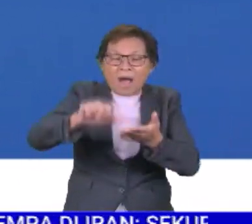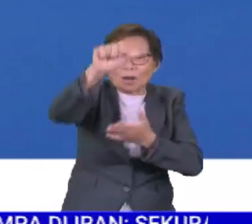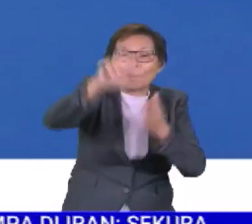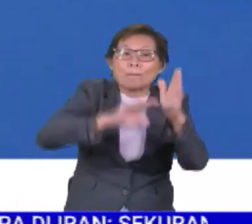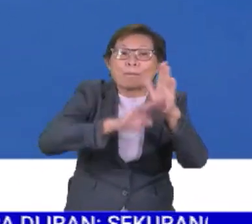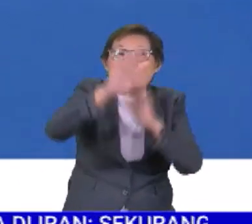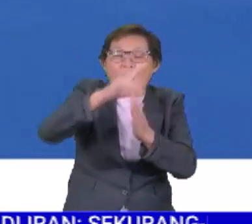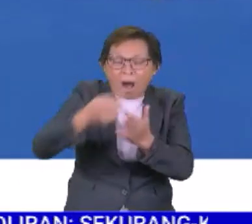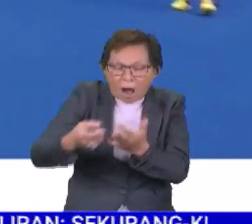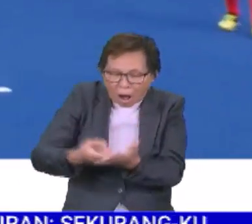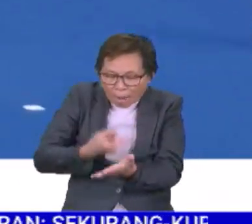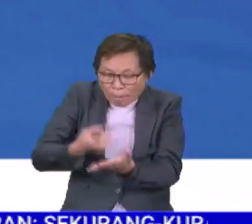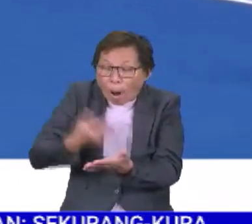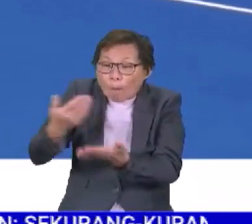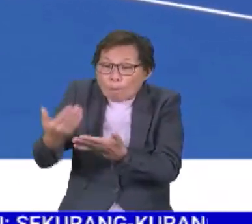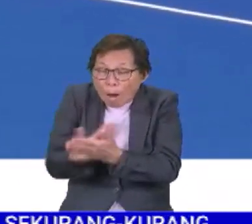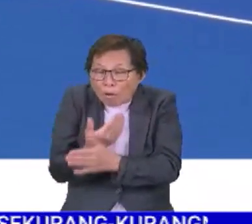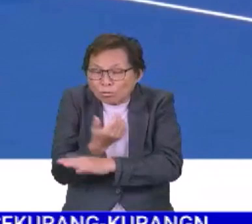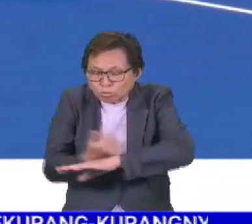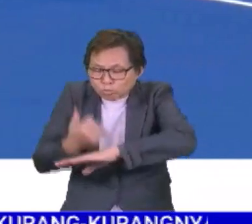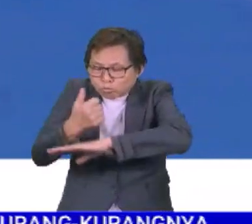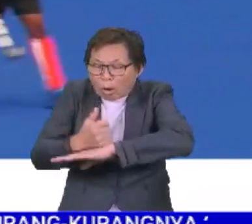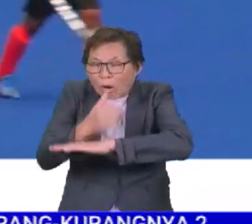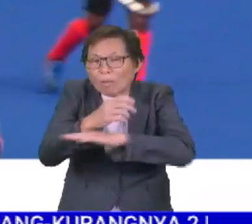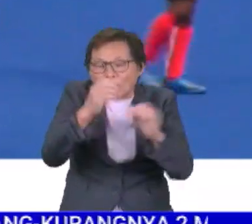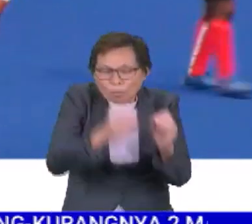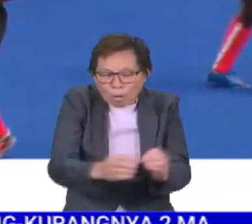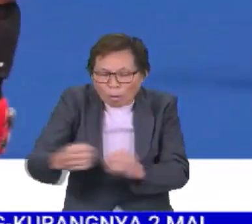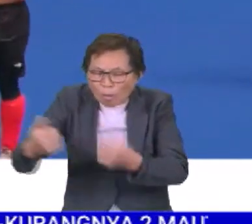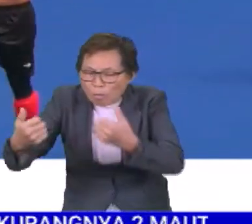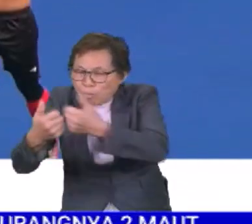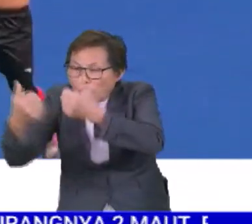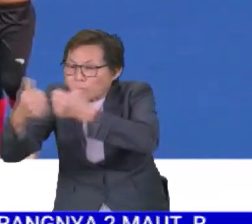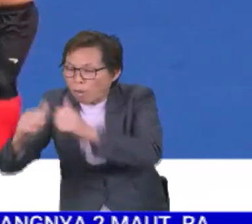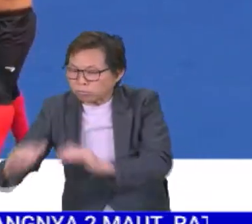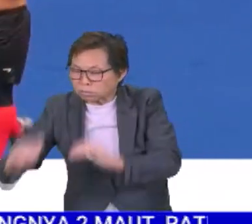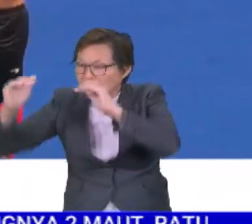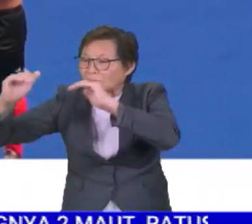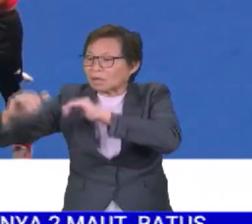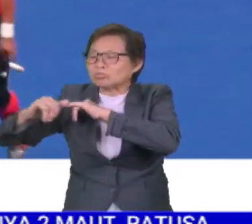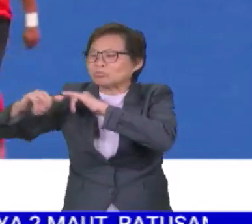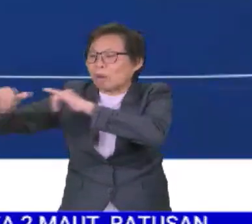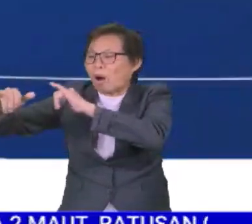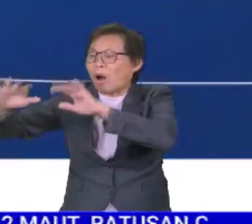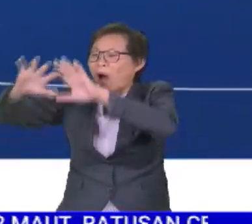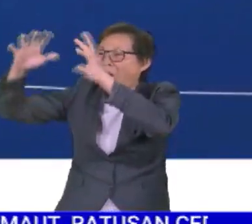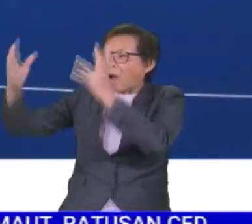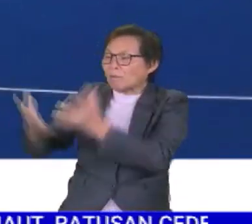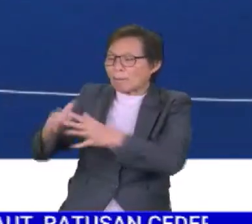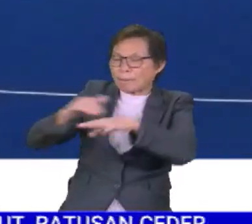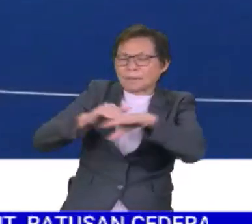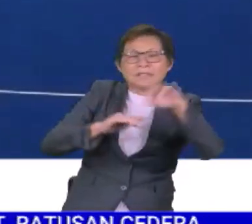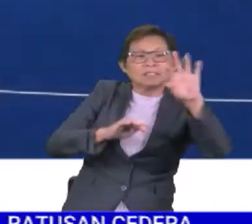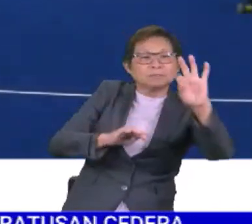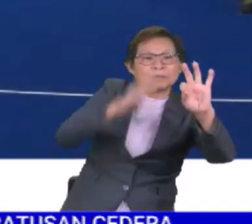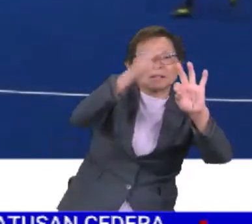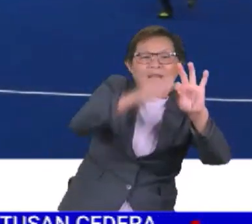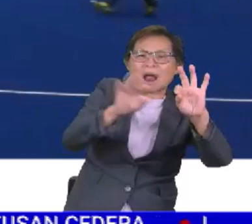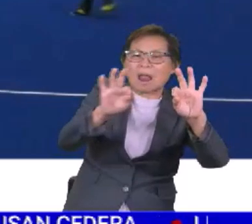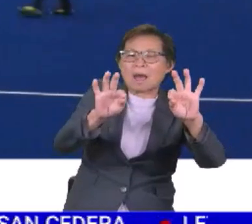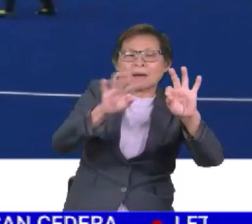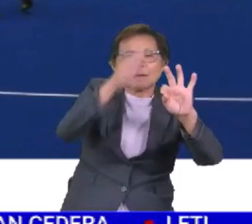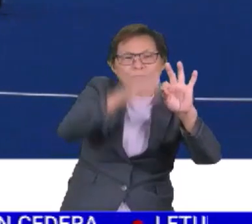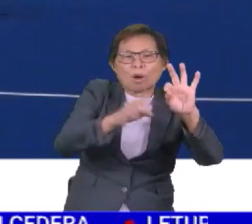yang baru ditubuhkan. Selain untuk penganjuran sebuah kejohanan bertaraf antarabangsa pada 9 Ogos nanti.